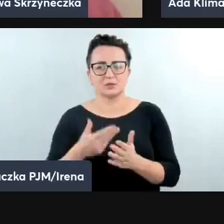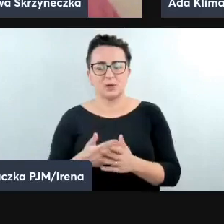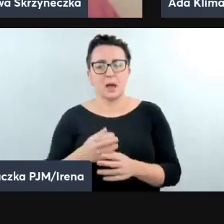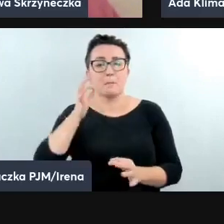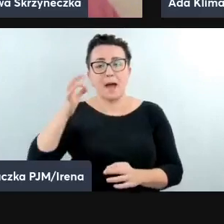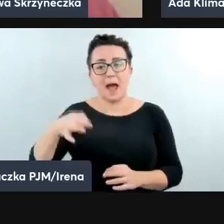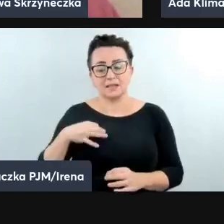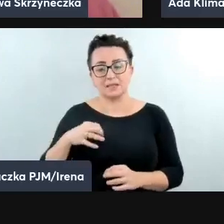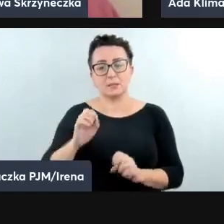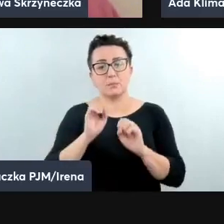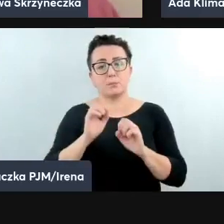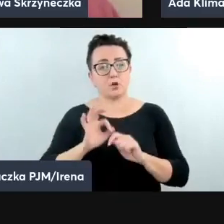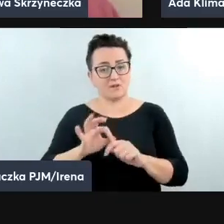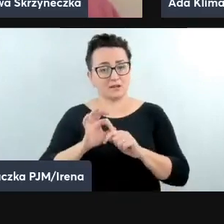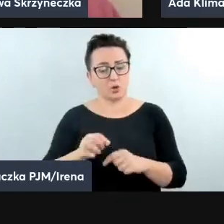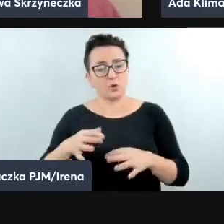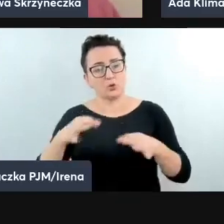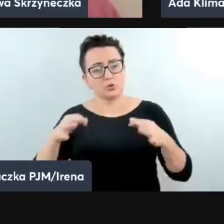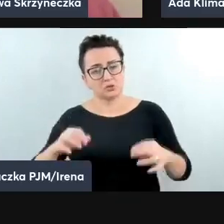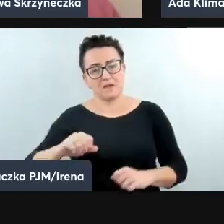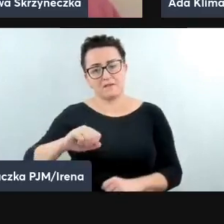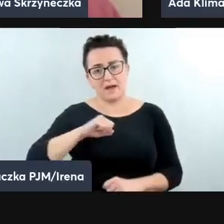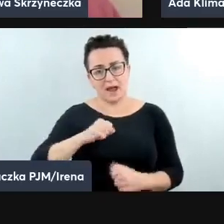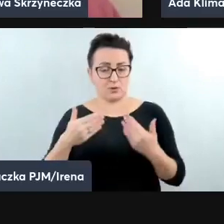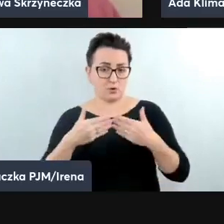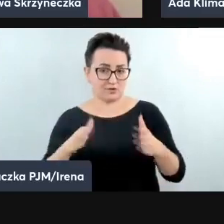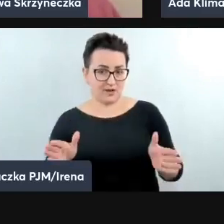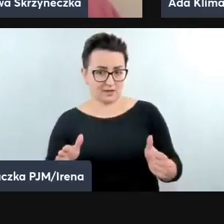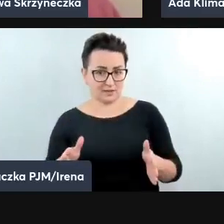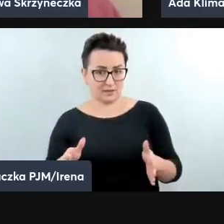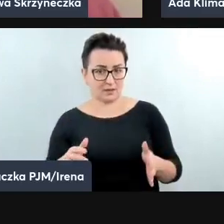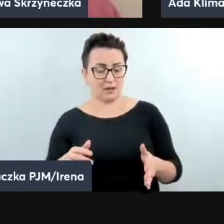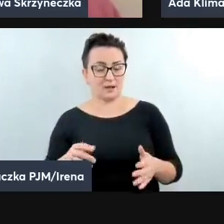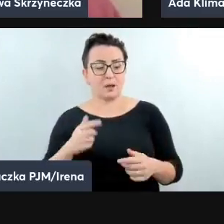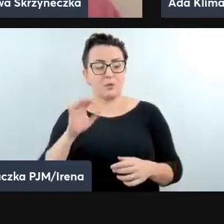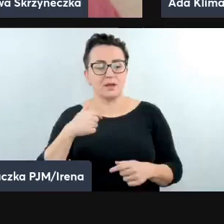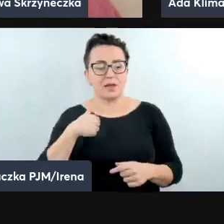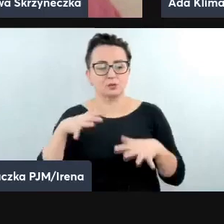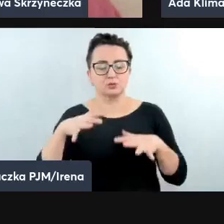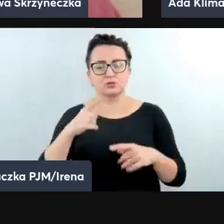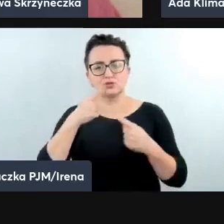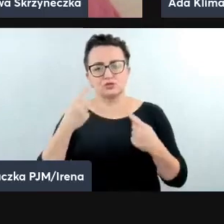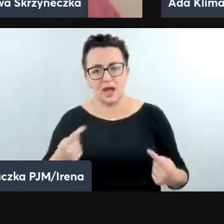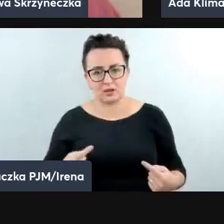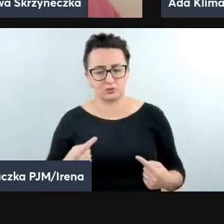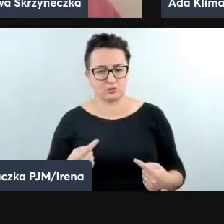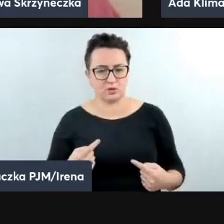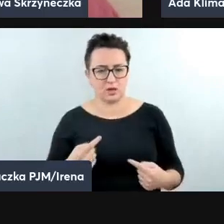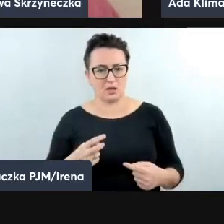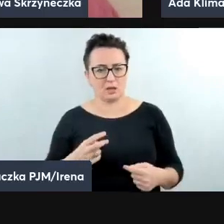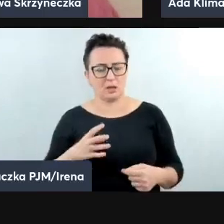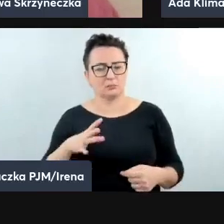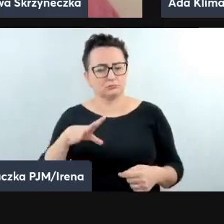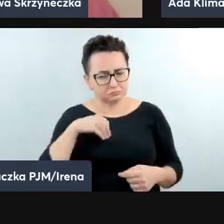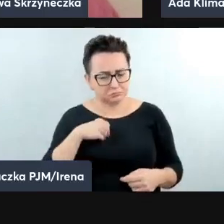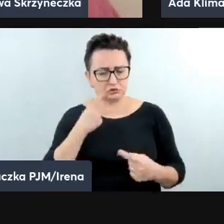otwarta, ja żartuję, ja wchodzę w żarty, jeżeli nawet żart nie jest może jakiś super, nie wiem, wysublimowany,